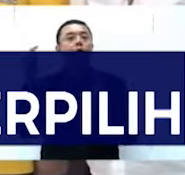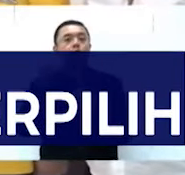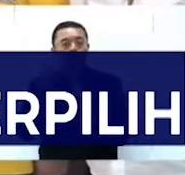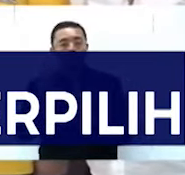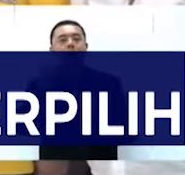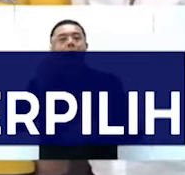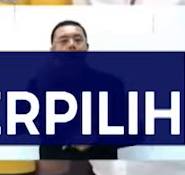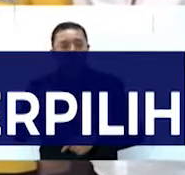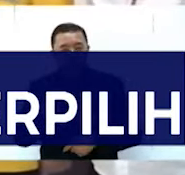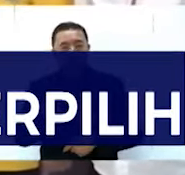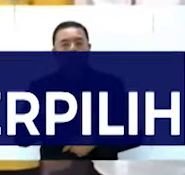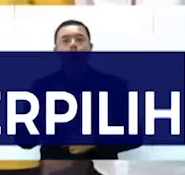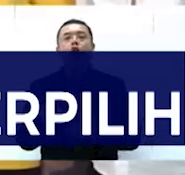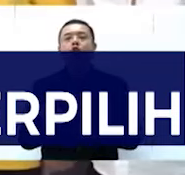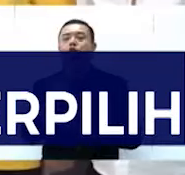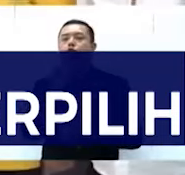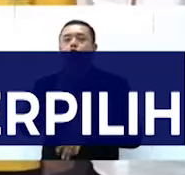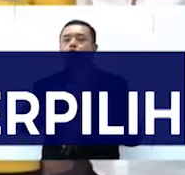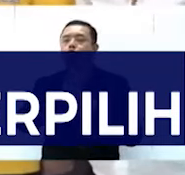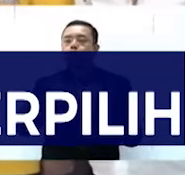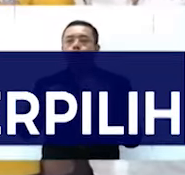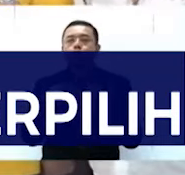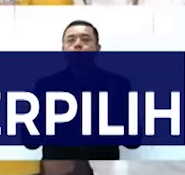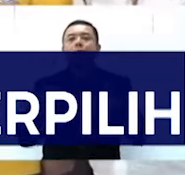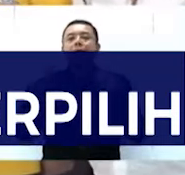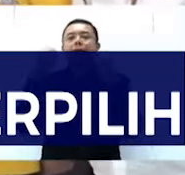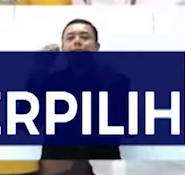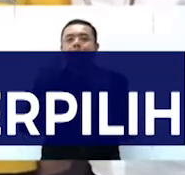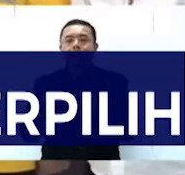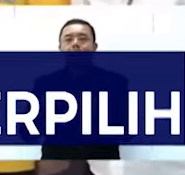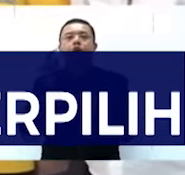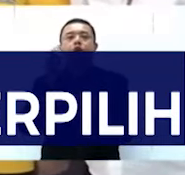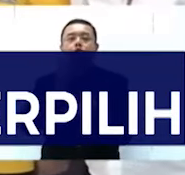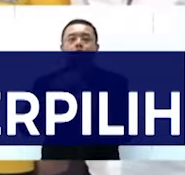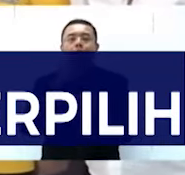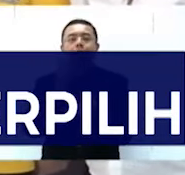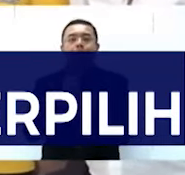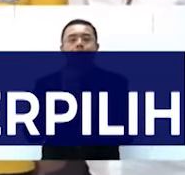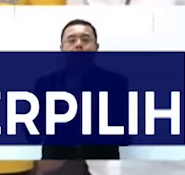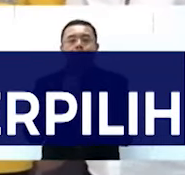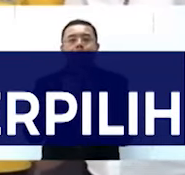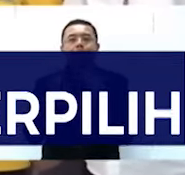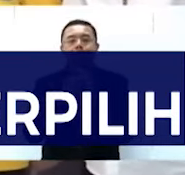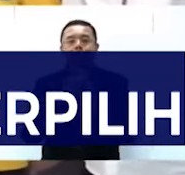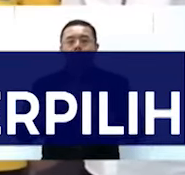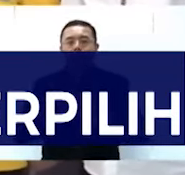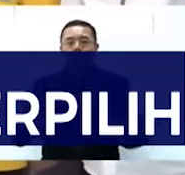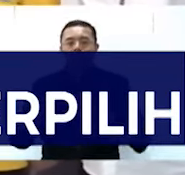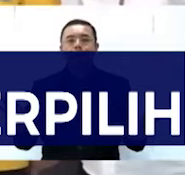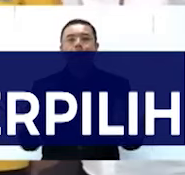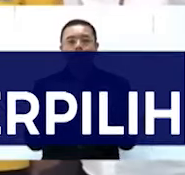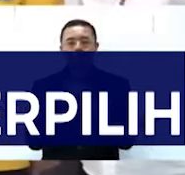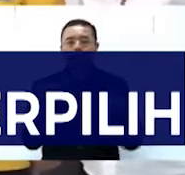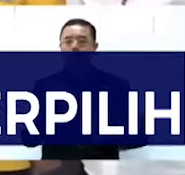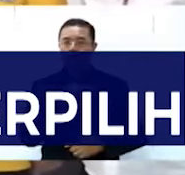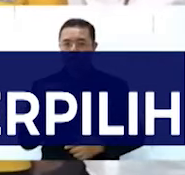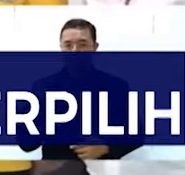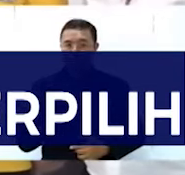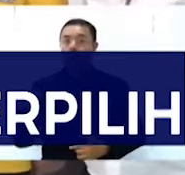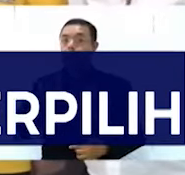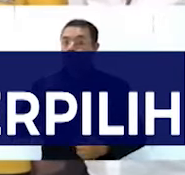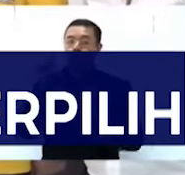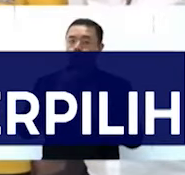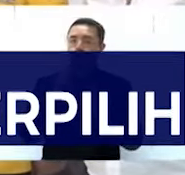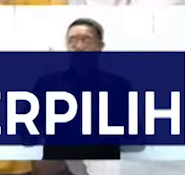harus sebesar-besarnya kepentingan kebaikan kesejahteraan kemakmuran rakyat kita